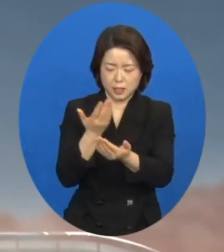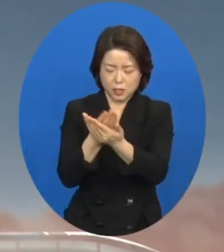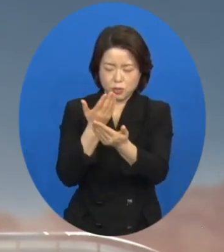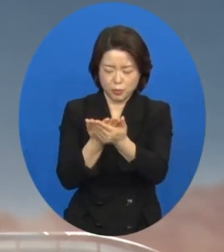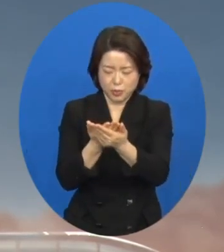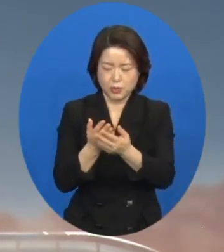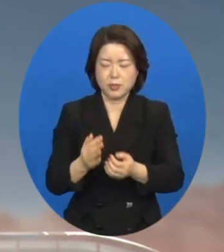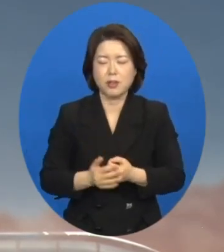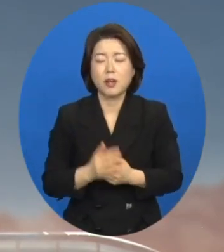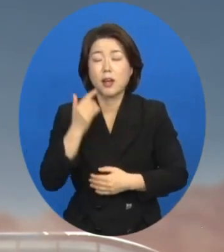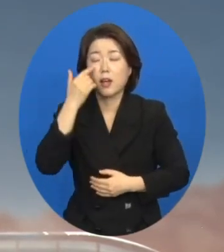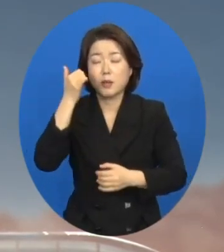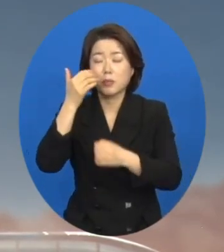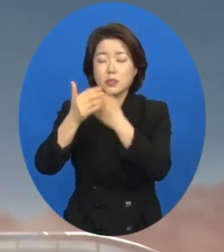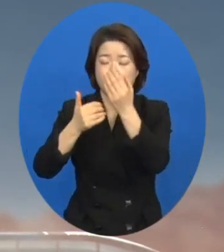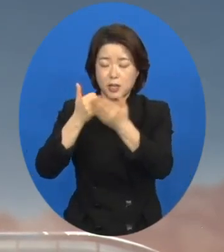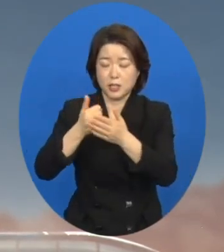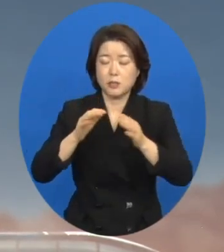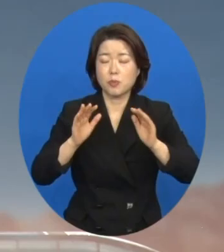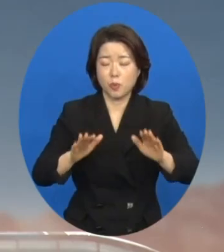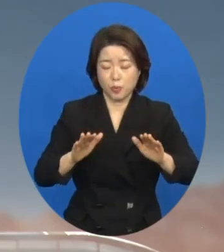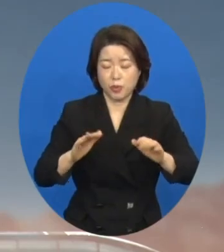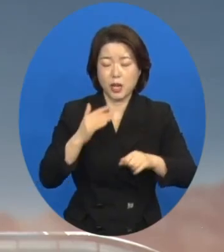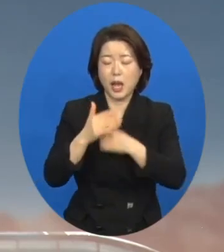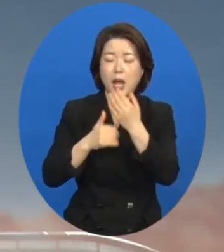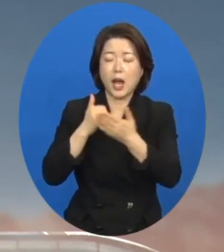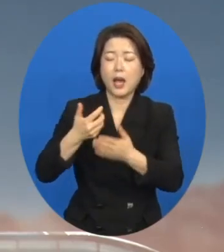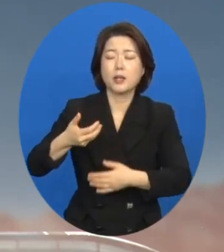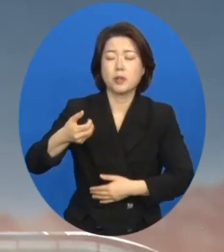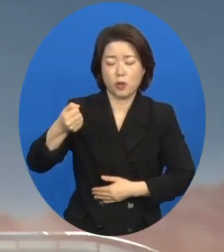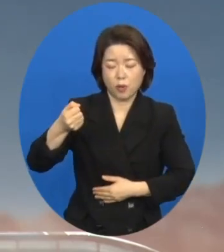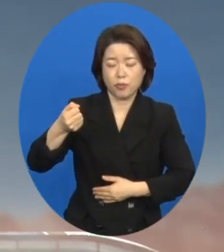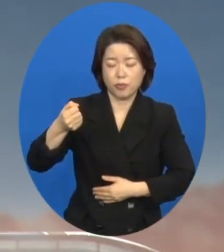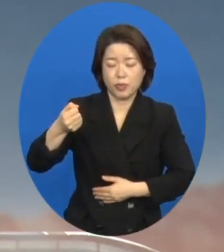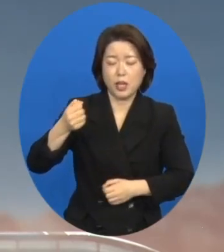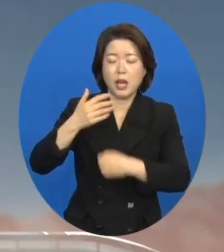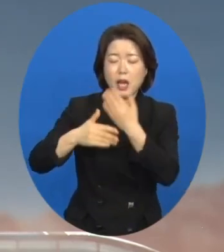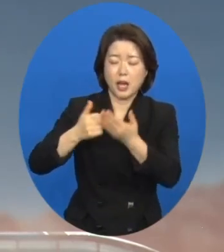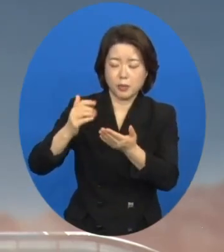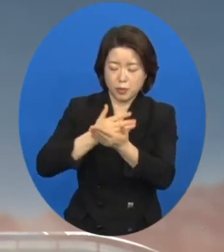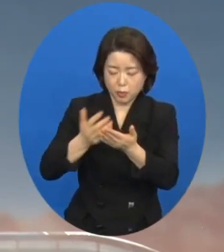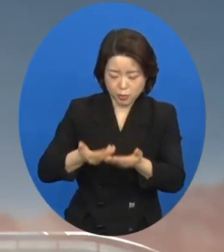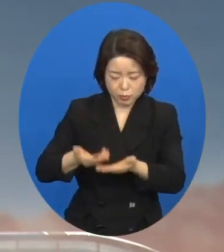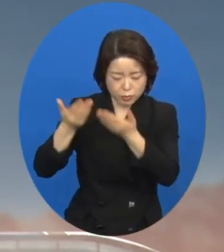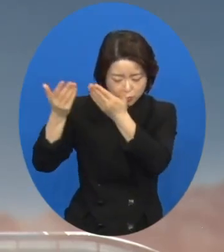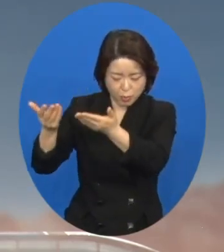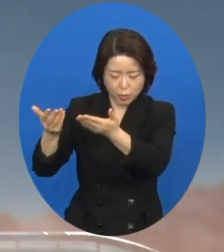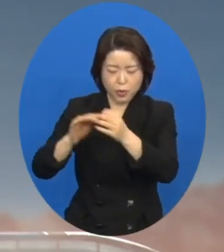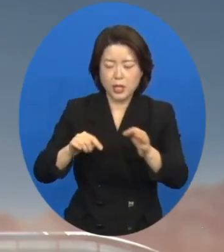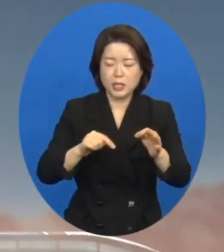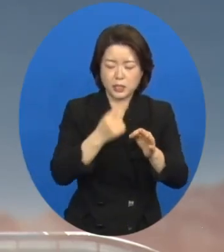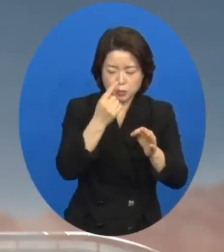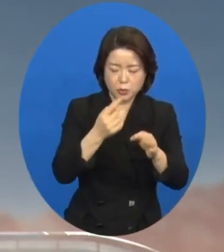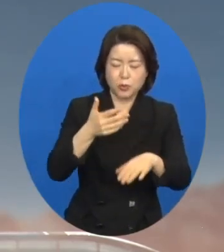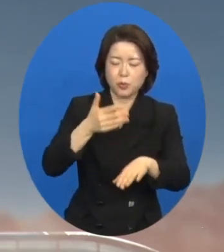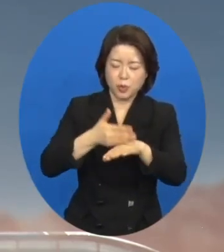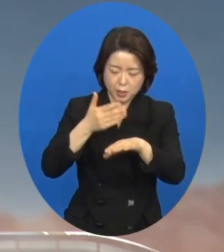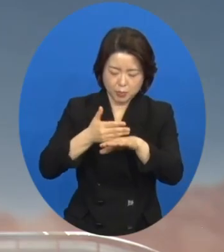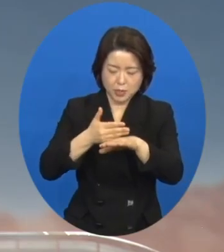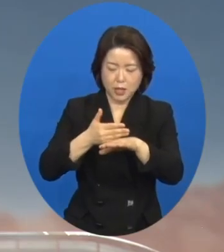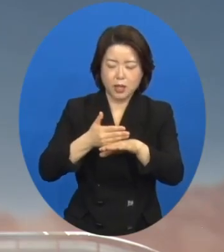주시옵소서. 아버지 하나님 이 시간에 하나님의 것을 하나님의 것으로 구별하여 십일조로